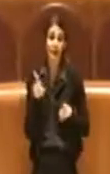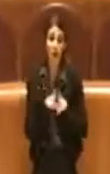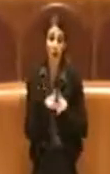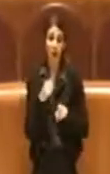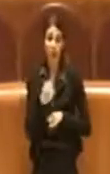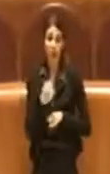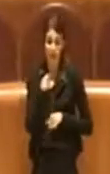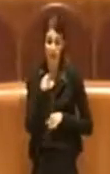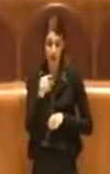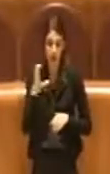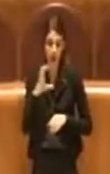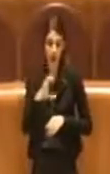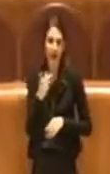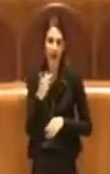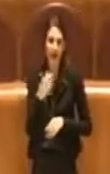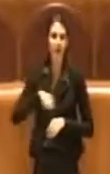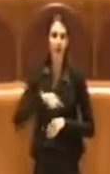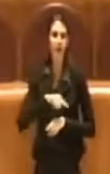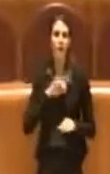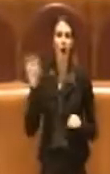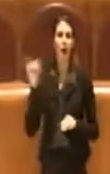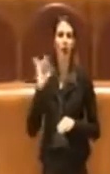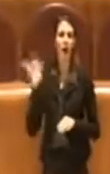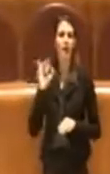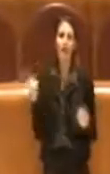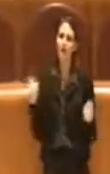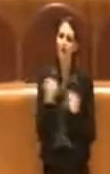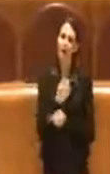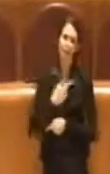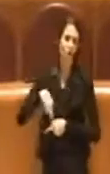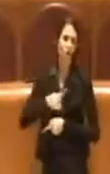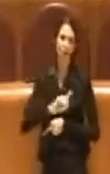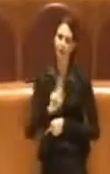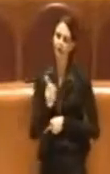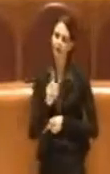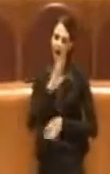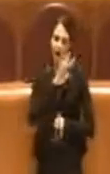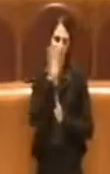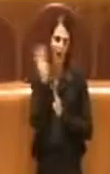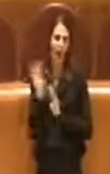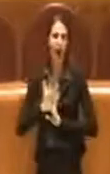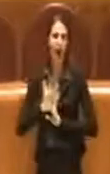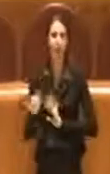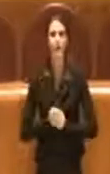saremmo allarmati, ma in questo caso invece trattiamo di tutt'altra cosa. Grazie.